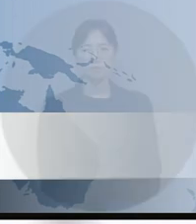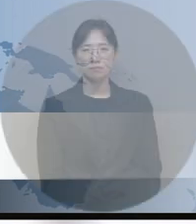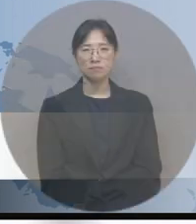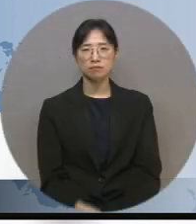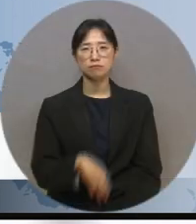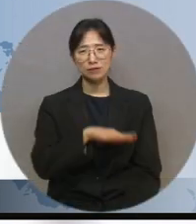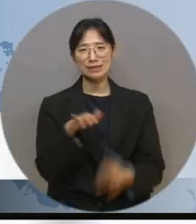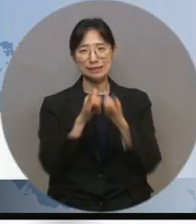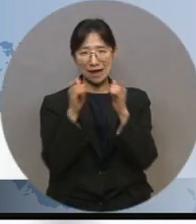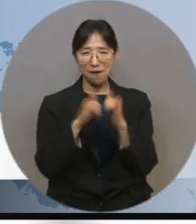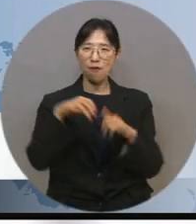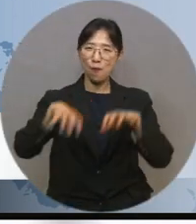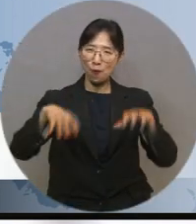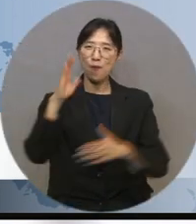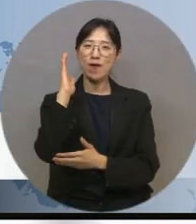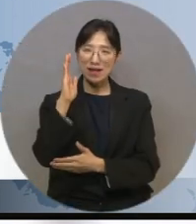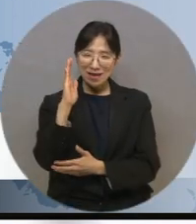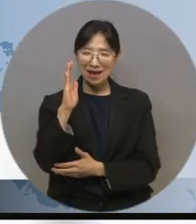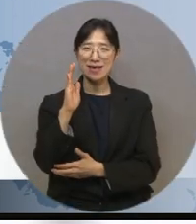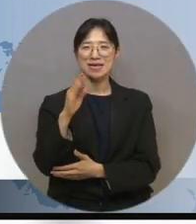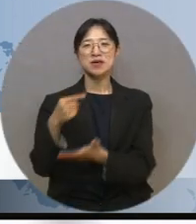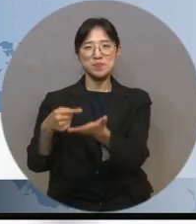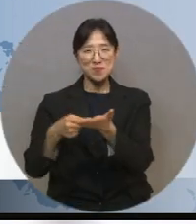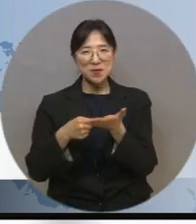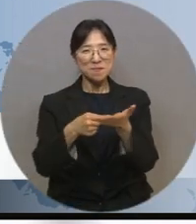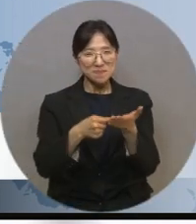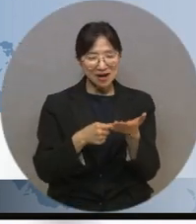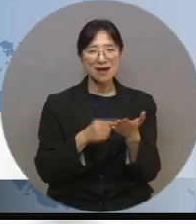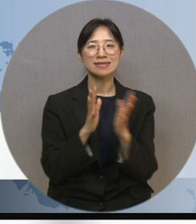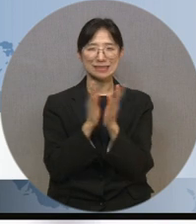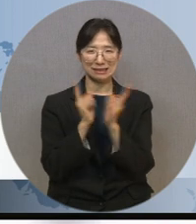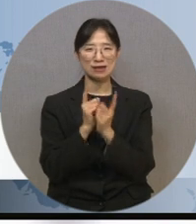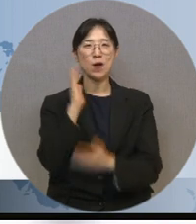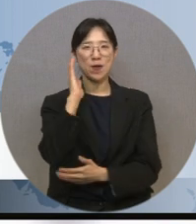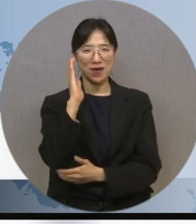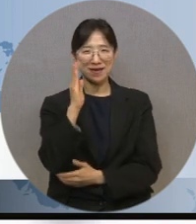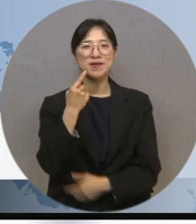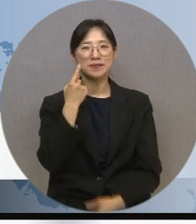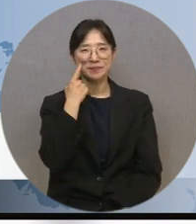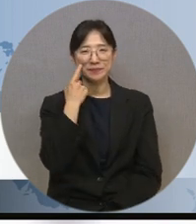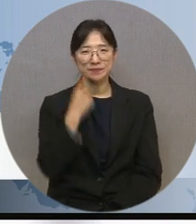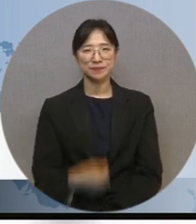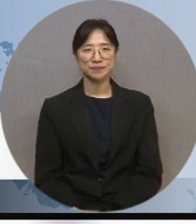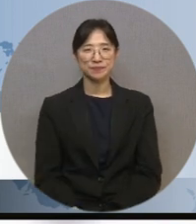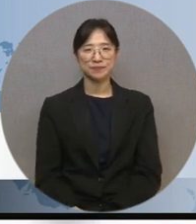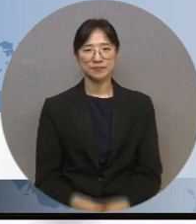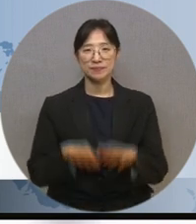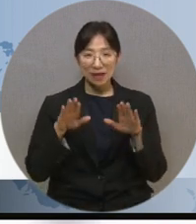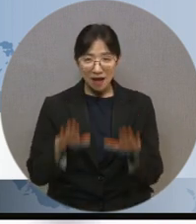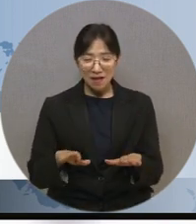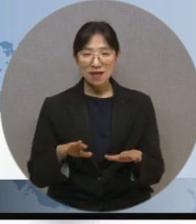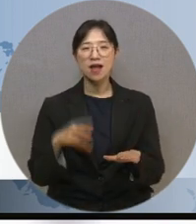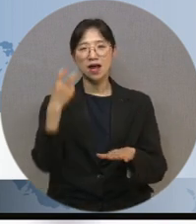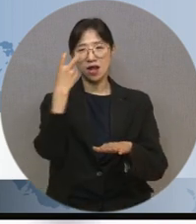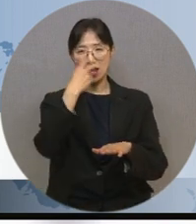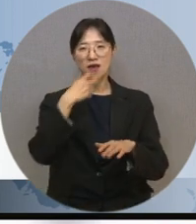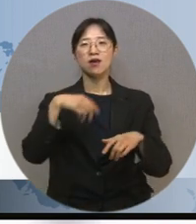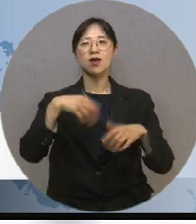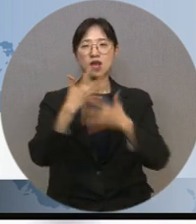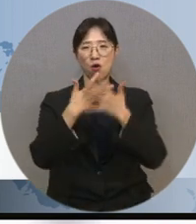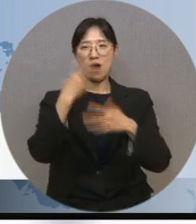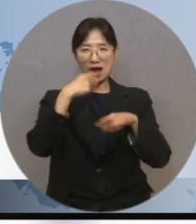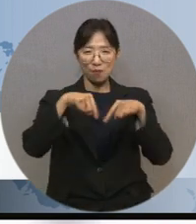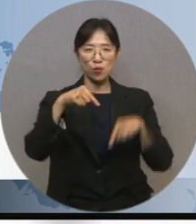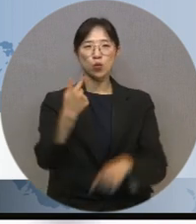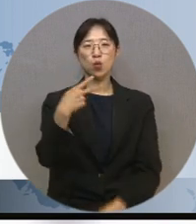우리 사회 곳곳의 이야기를 사연과 제보로 직접 만나보는 나도 말 좀 합시다입니다. 이번 시간에는 영화감독